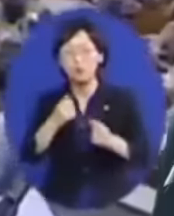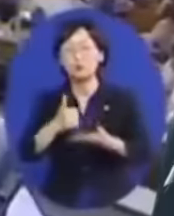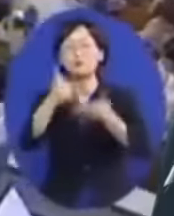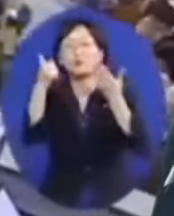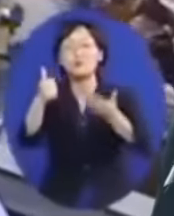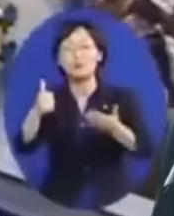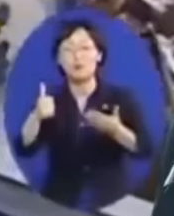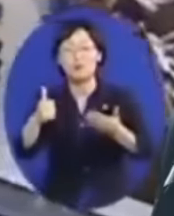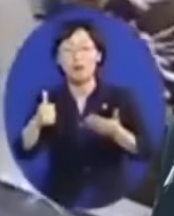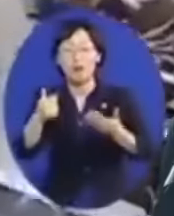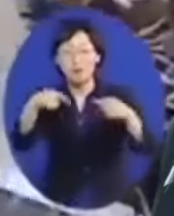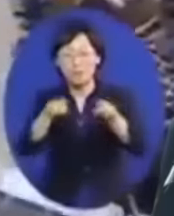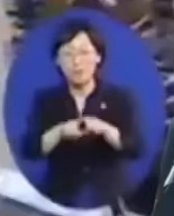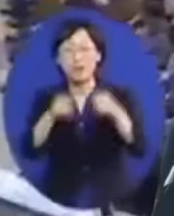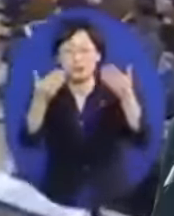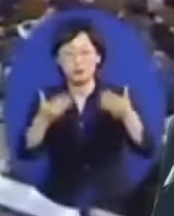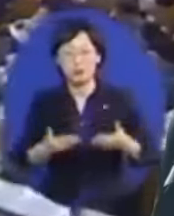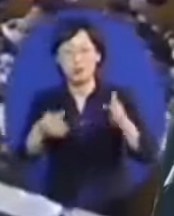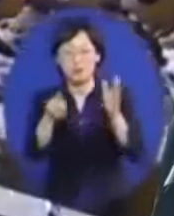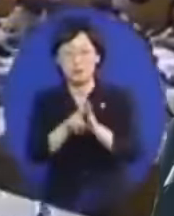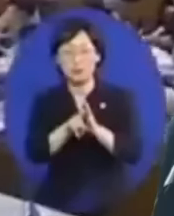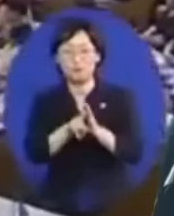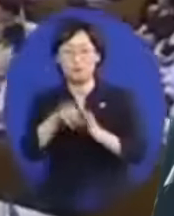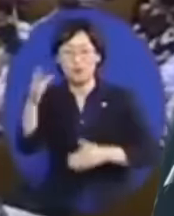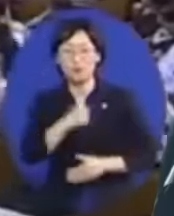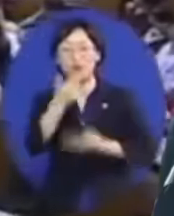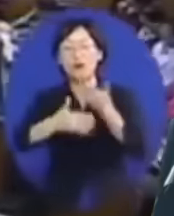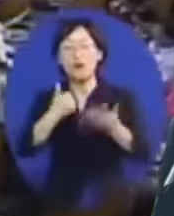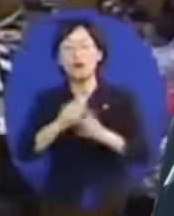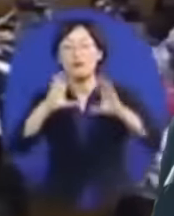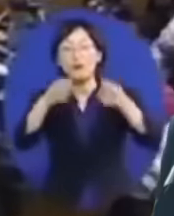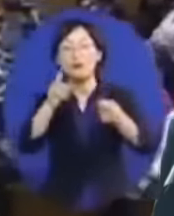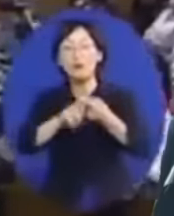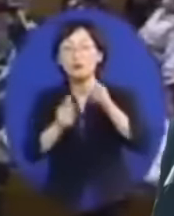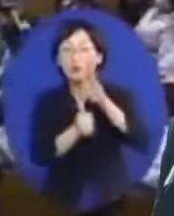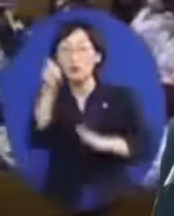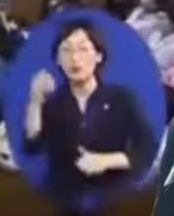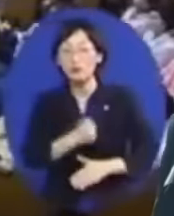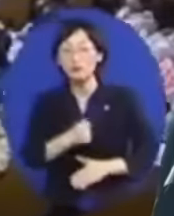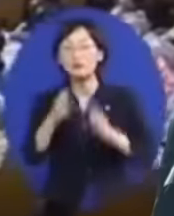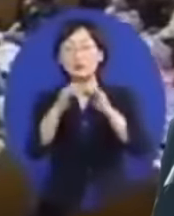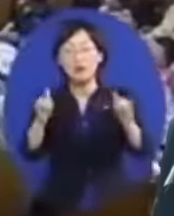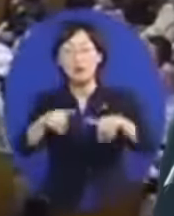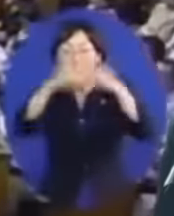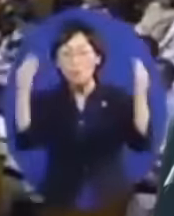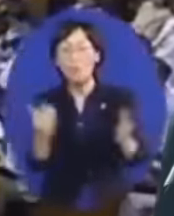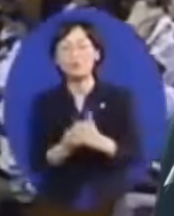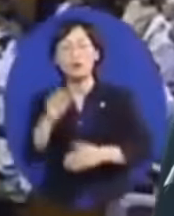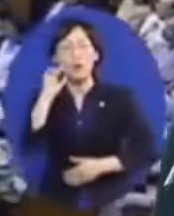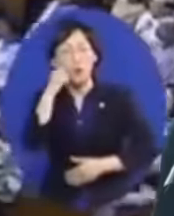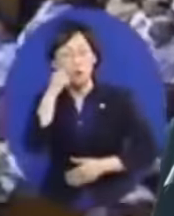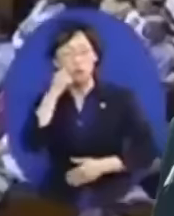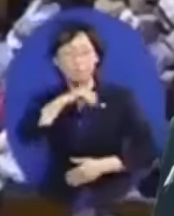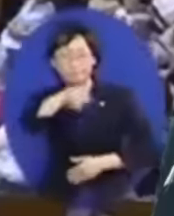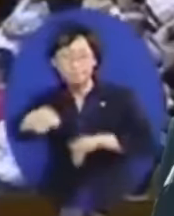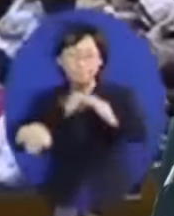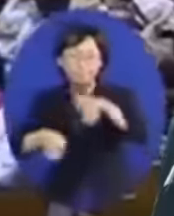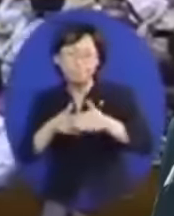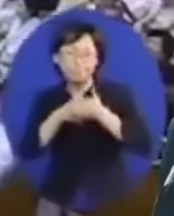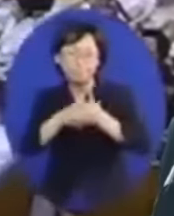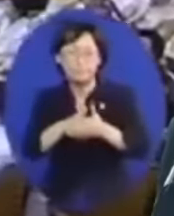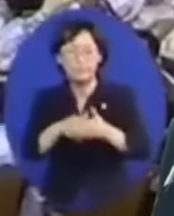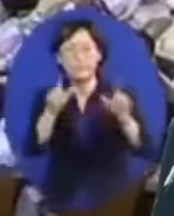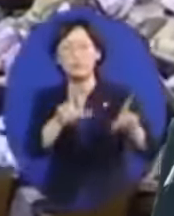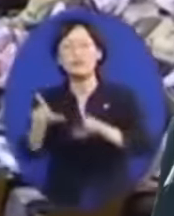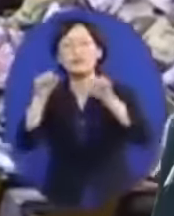주님께서 함께 하신다는 믿음과 하나님 나라에 대한 소망을 가진 사람은 모든 어려움을 헤치고 살아남게